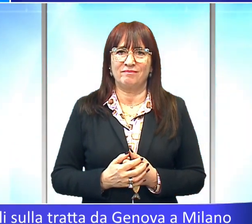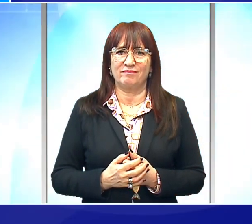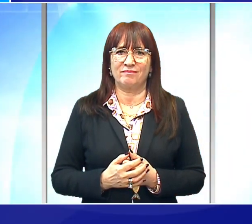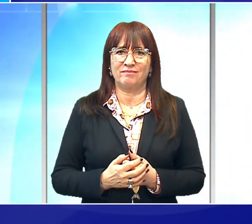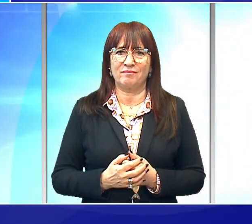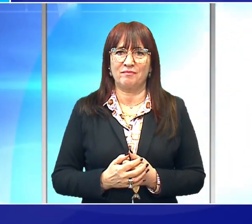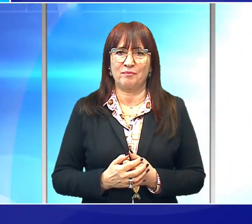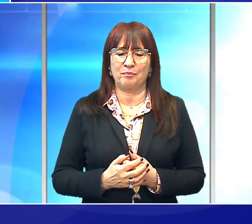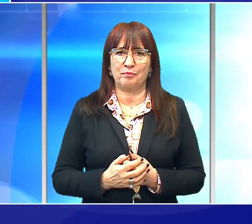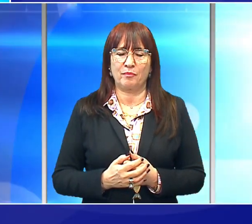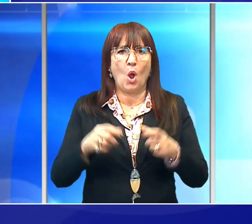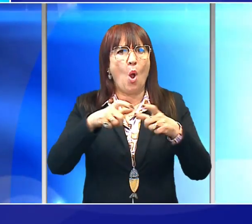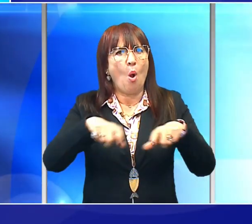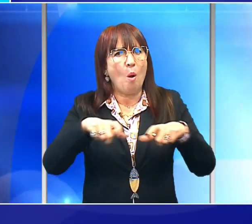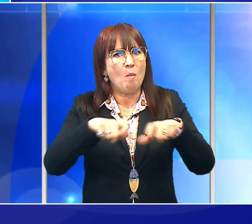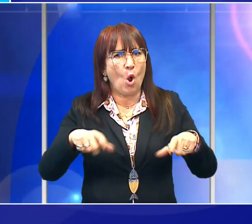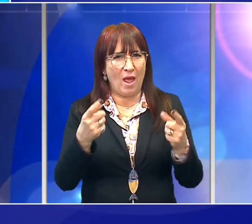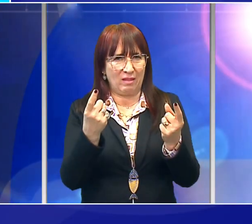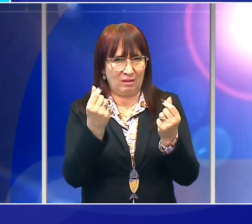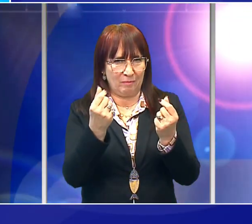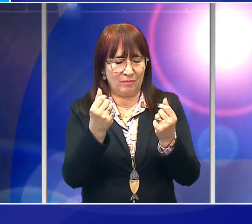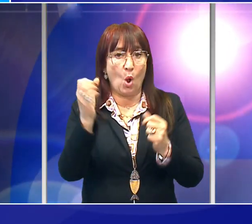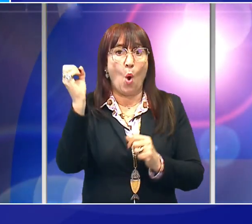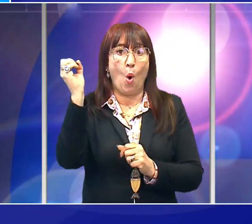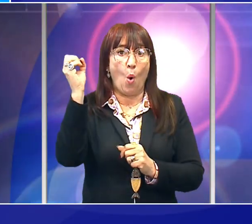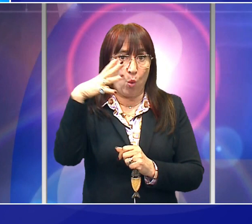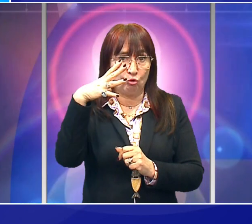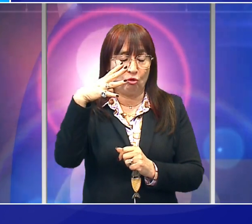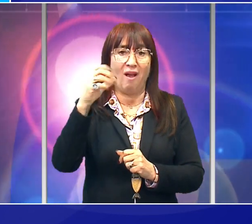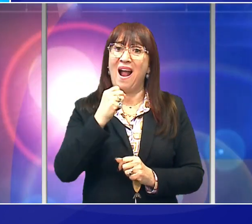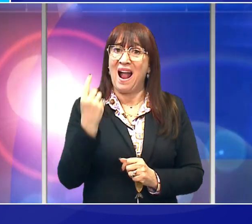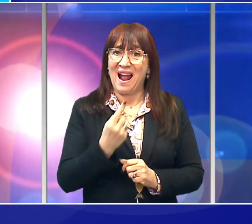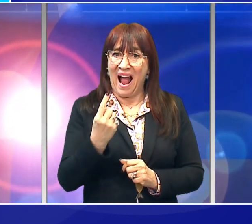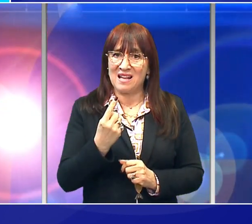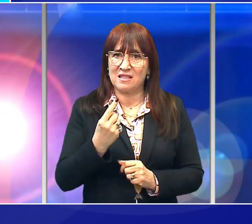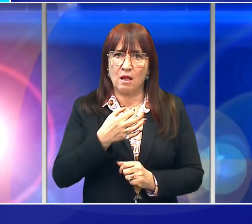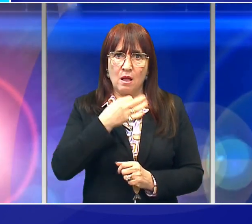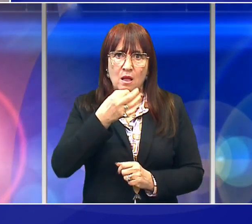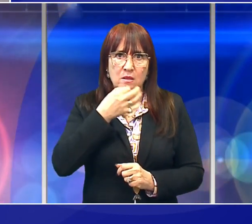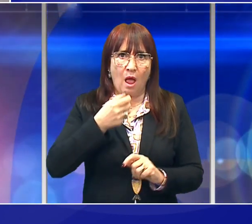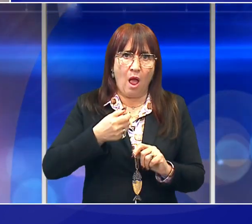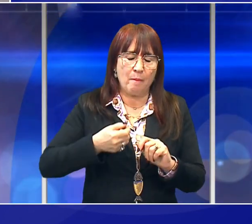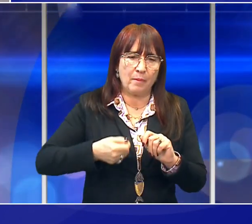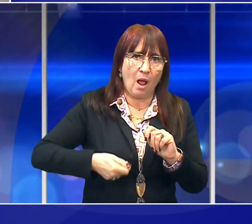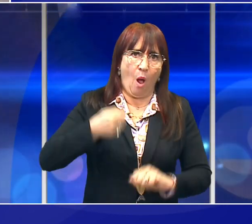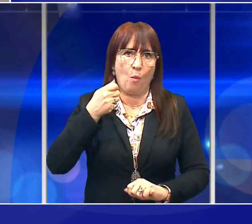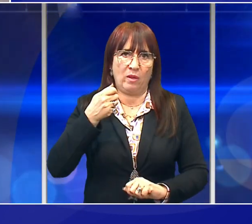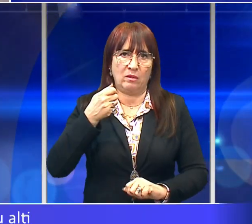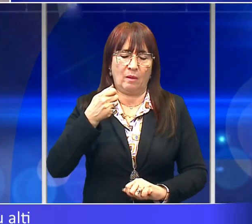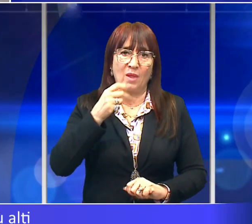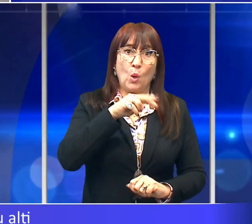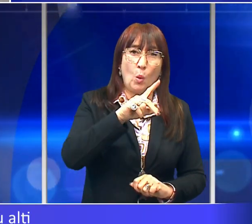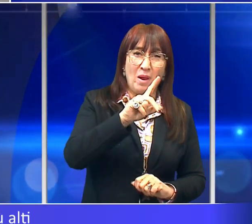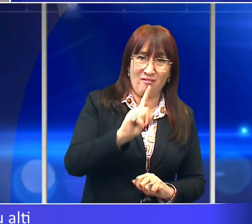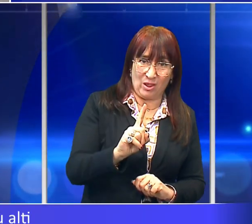Gli importi delle bollette di luce e gas sono sempre più alti. Dal